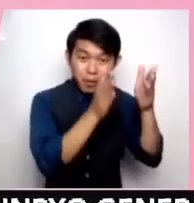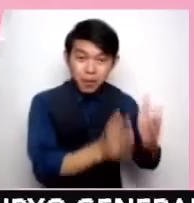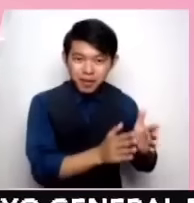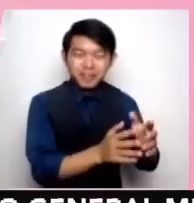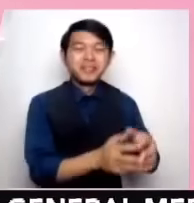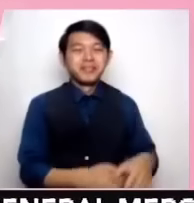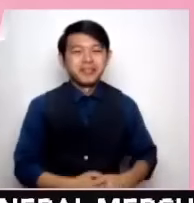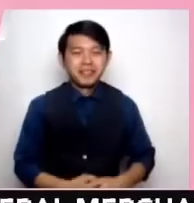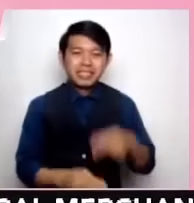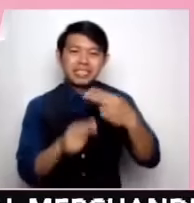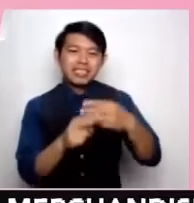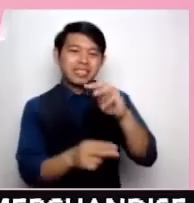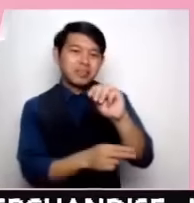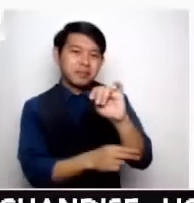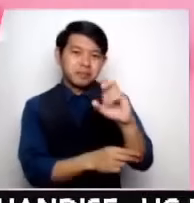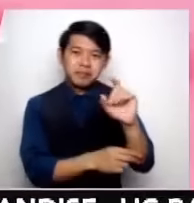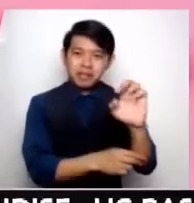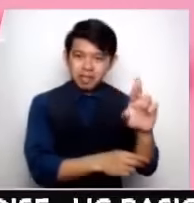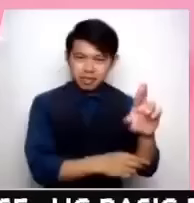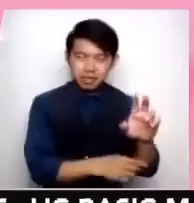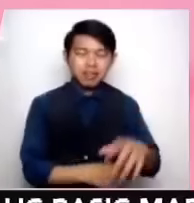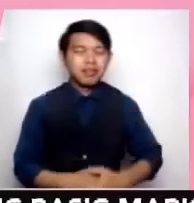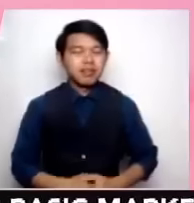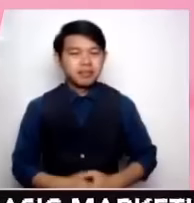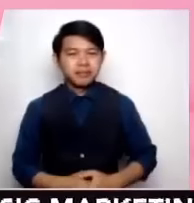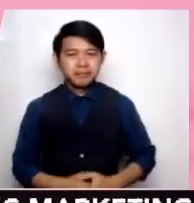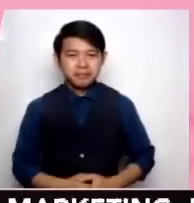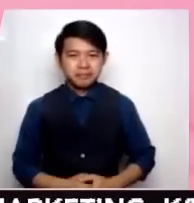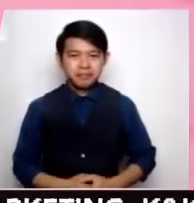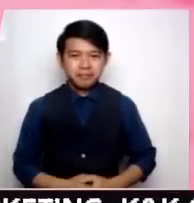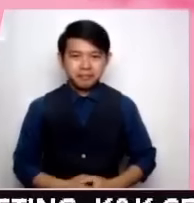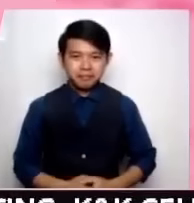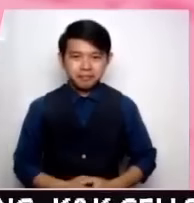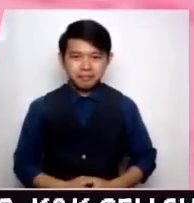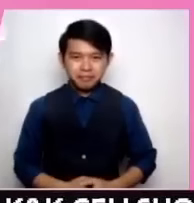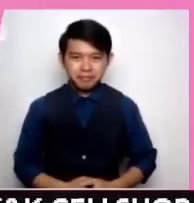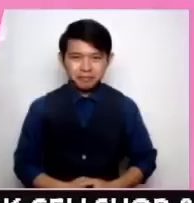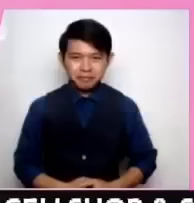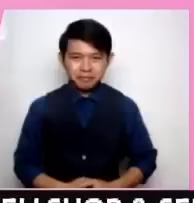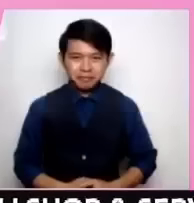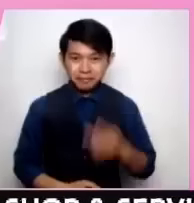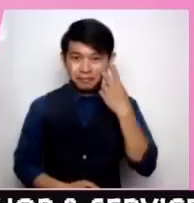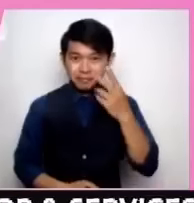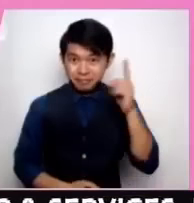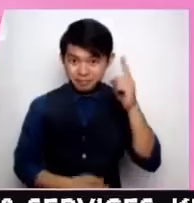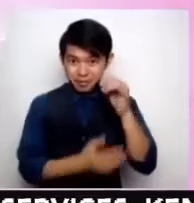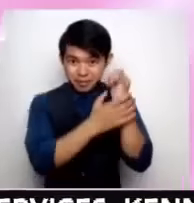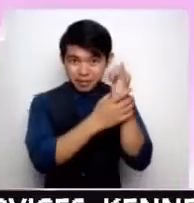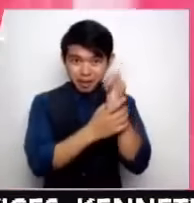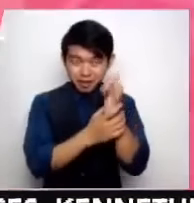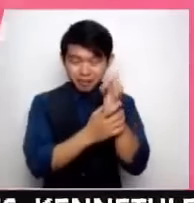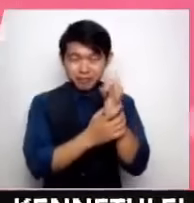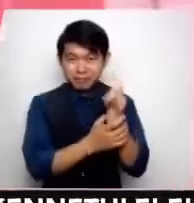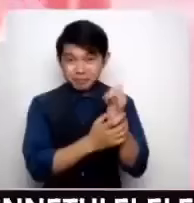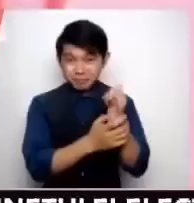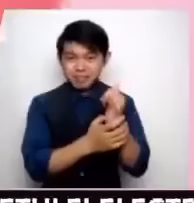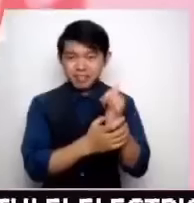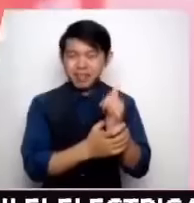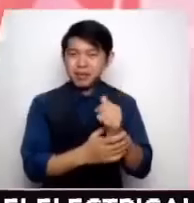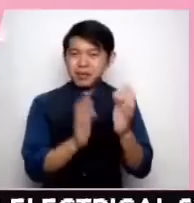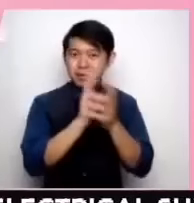Mala-stabilizer ang moves, may paikot effect pa. Paganyan ka ba? Wow, galing ah! Kaya naman achieve ang pinapangarap mong